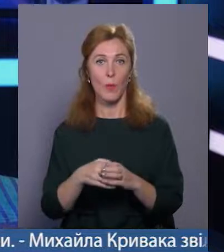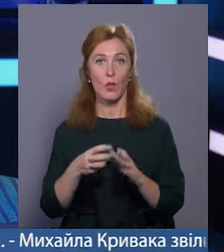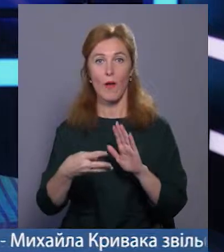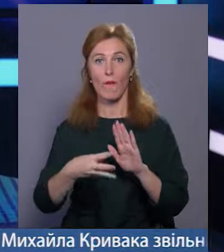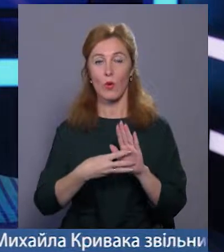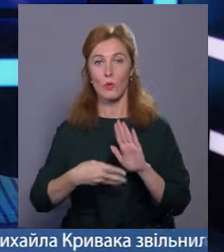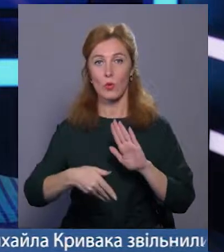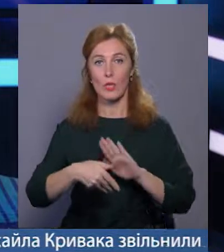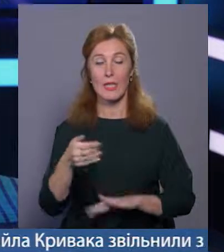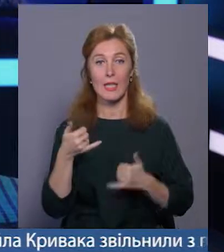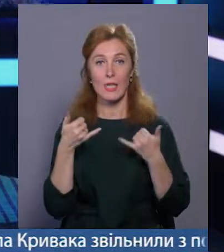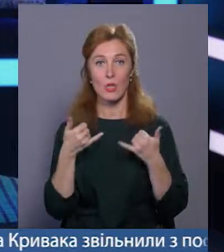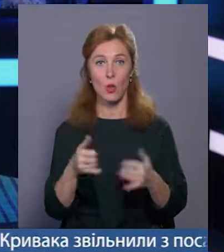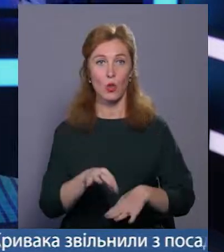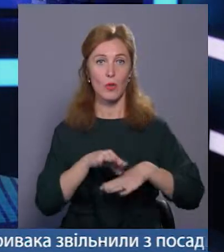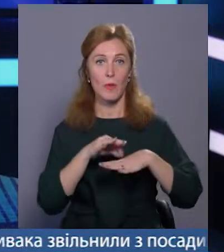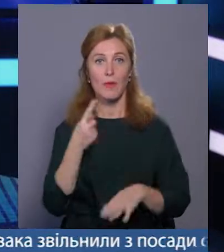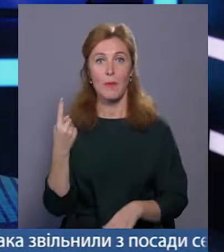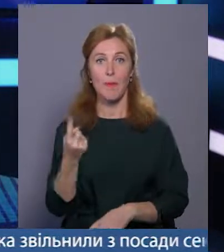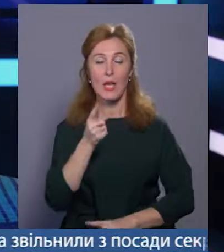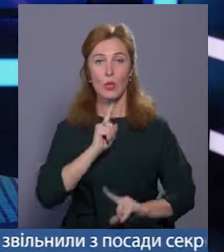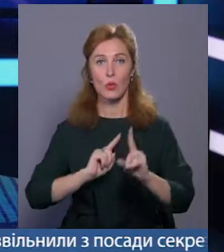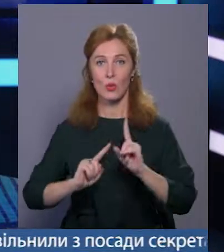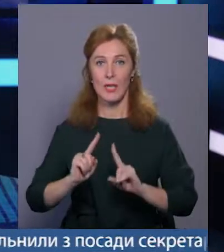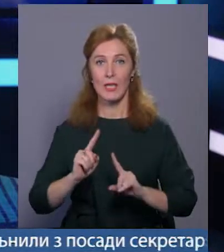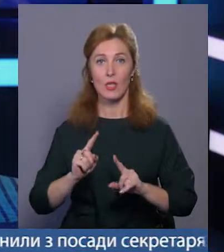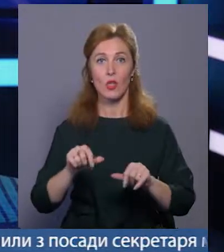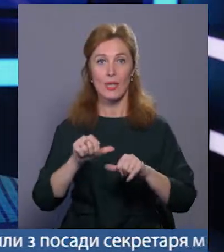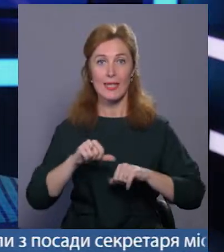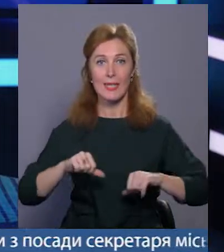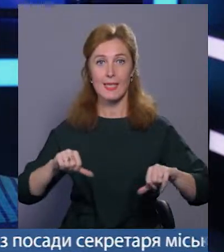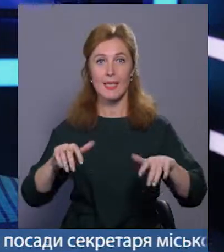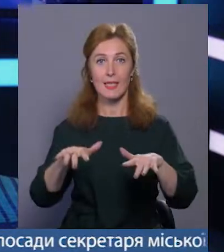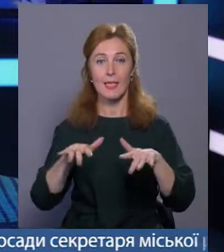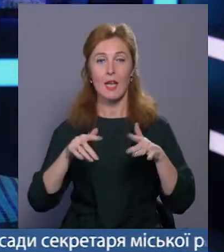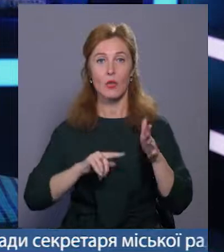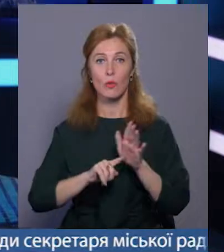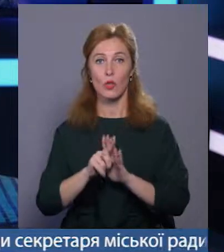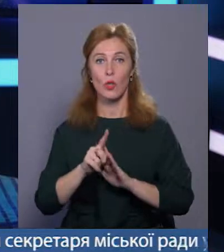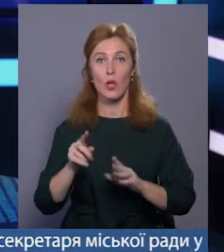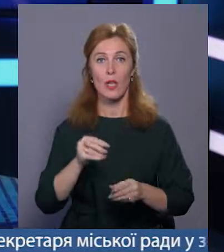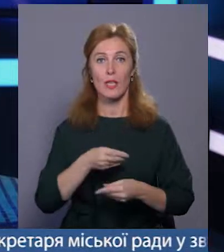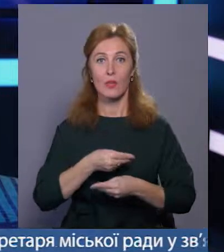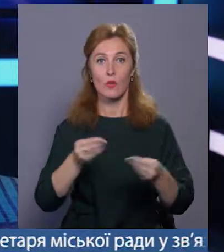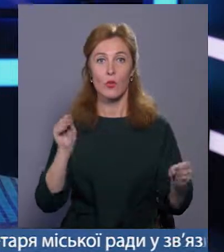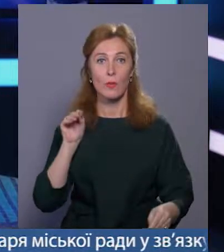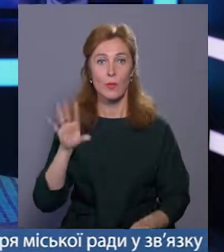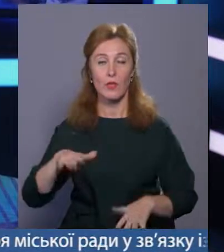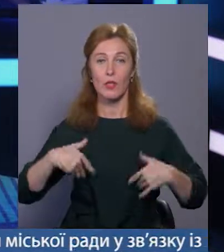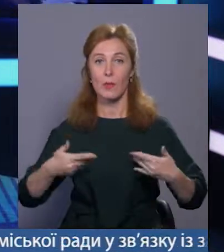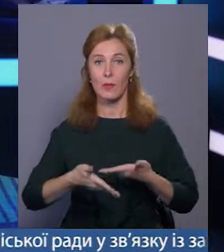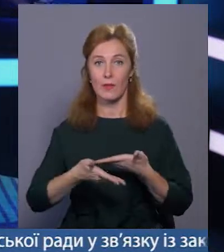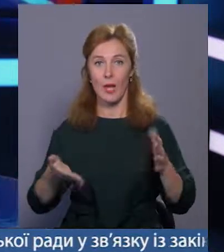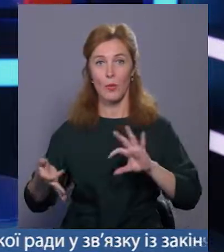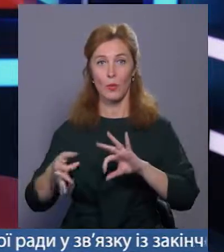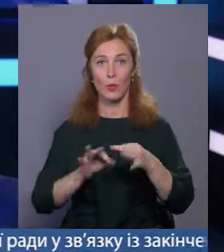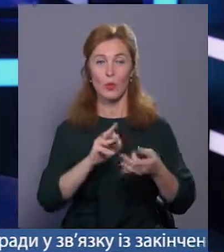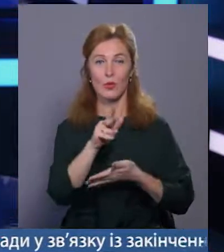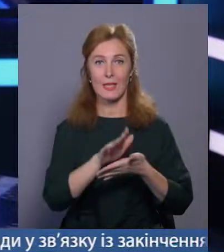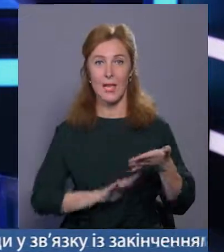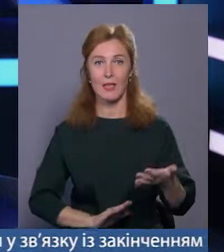8-го скликання сьогодні провів першу сесію. Засідання розпочалося із вручення посвідчень та привітань. Подробиці